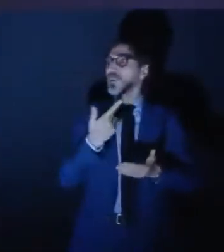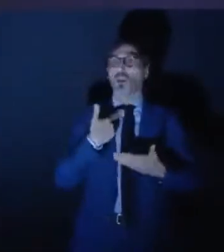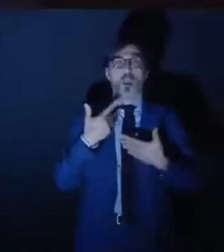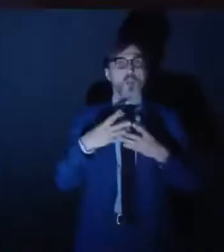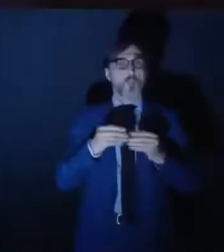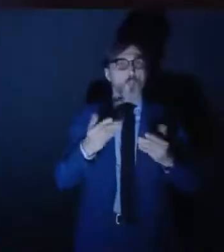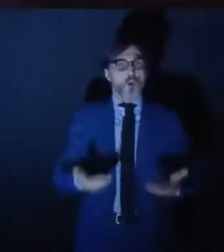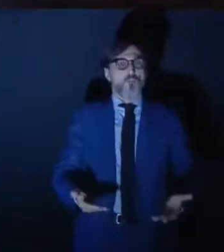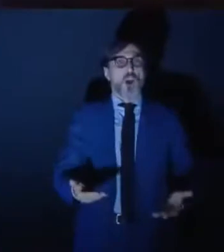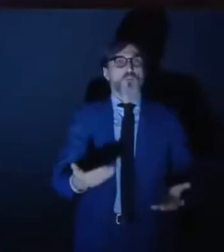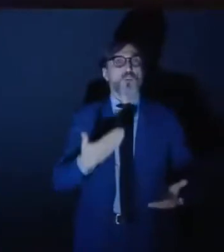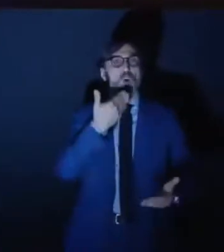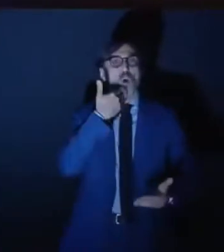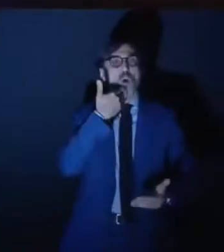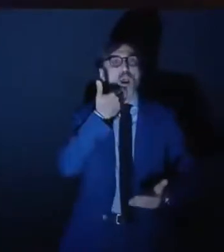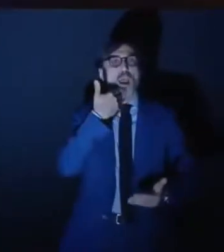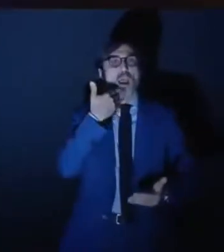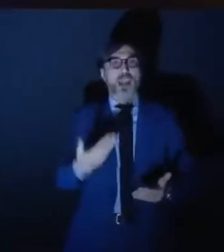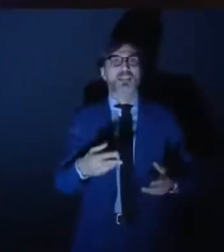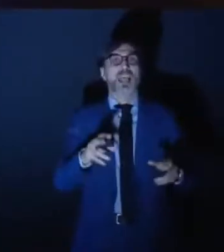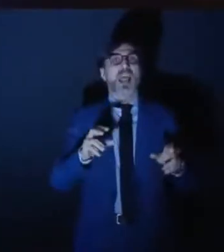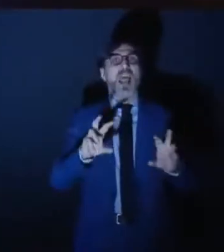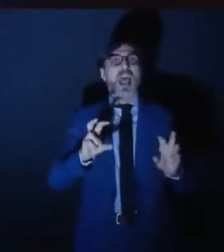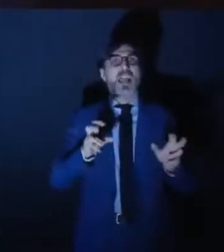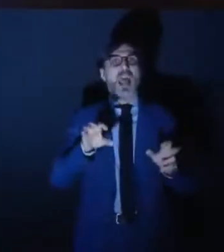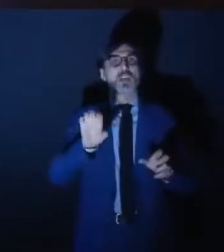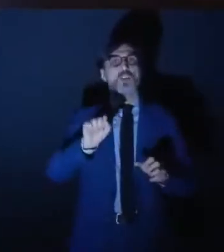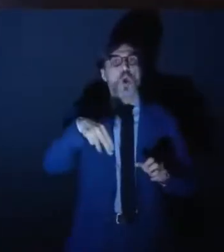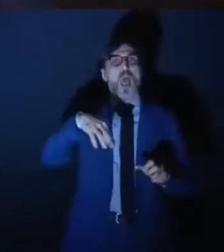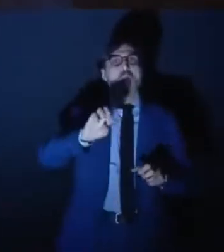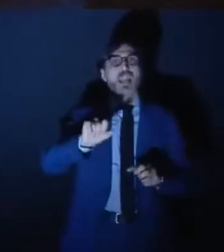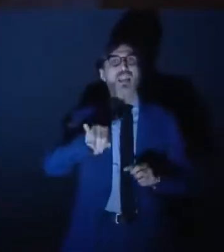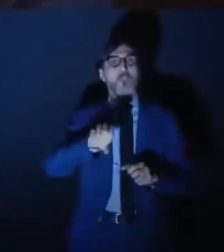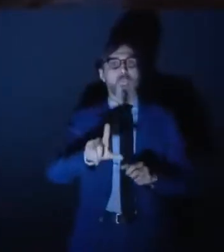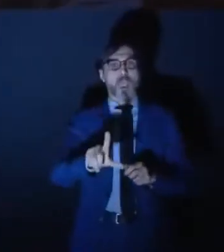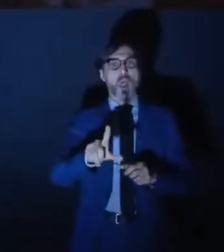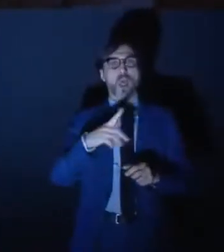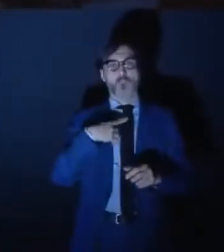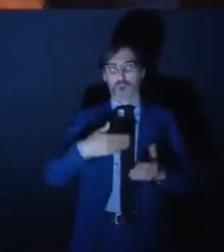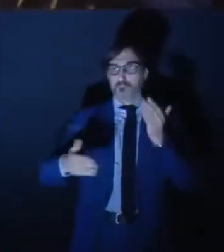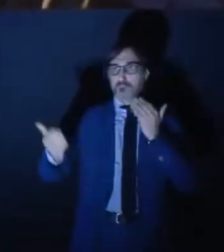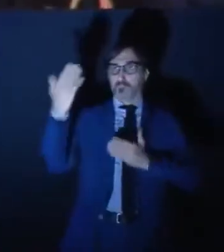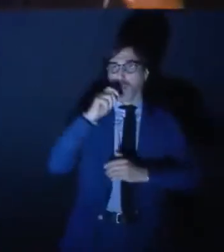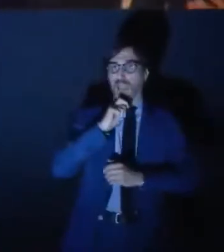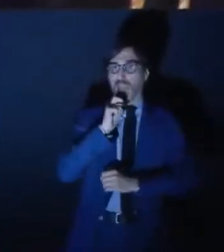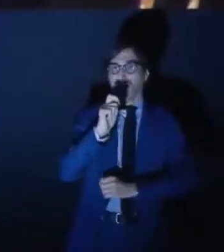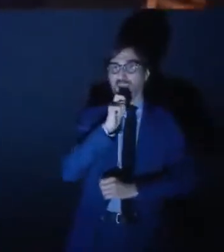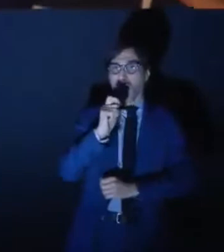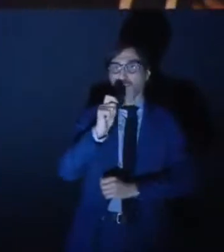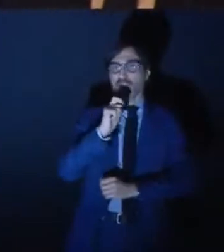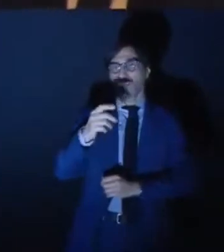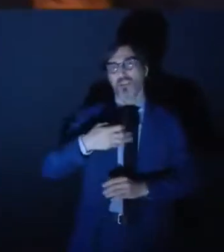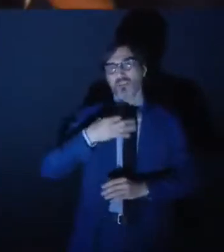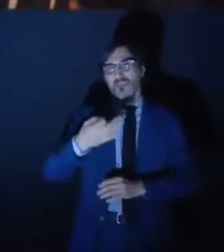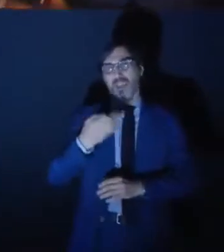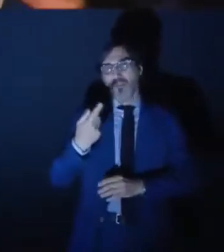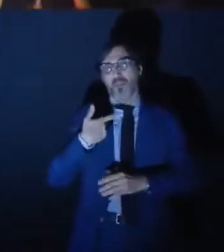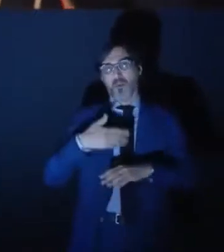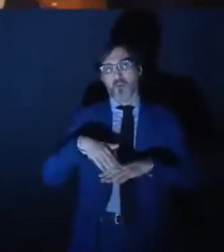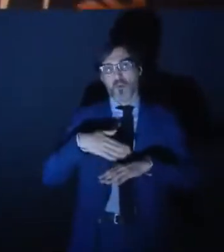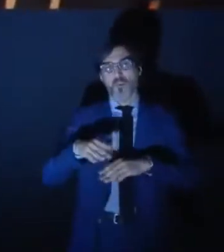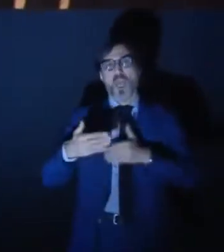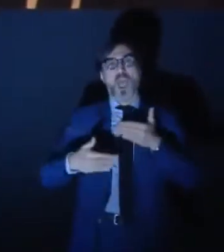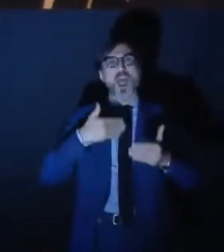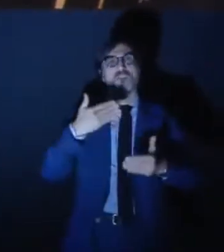fatto grazie a radio am il facendo un'intervista delle soldi che presentano gli stati di avanzamento